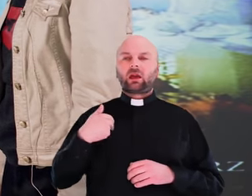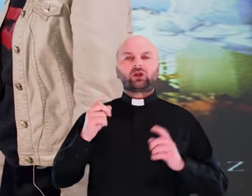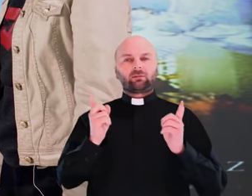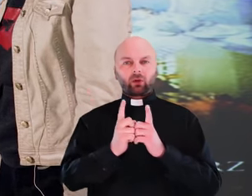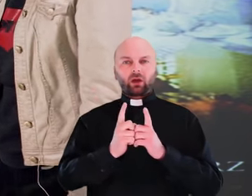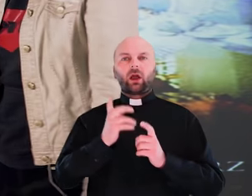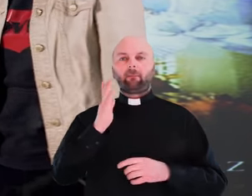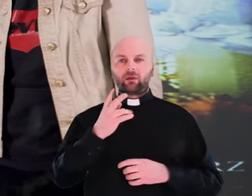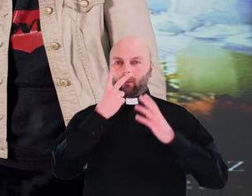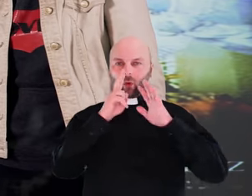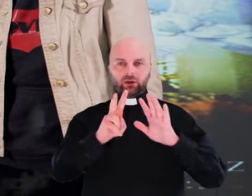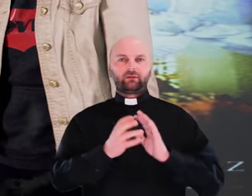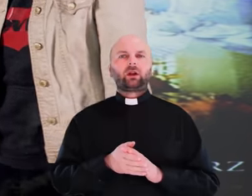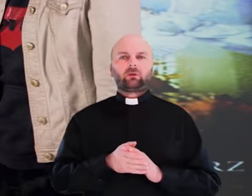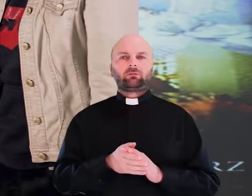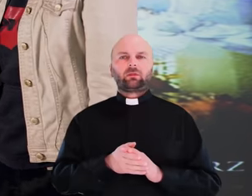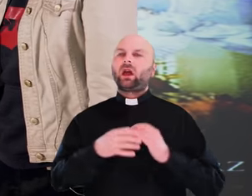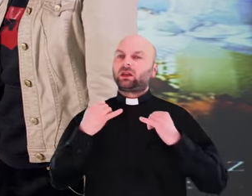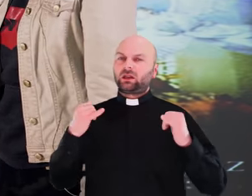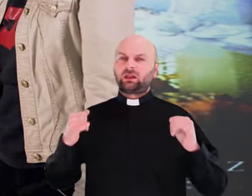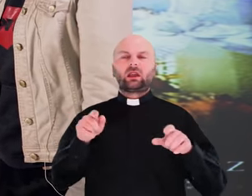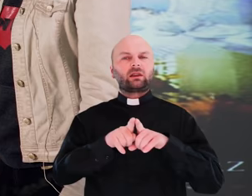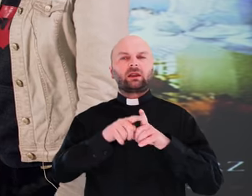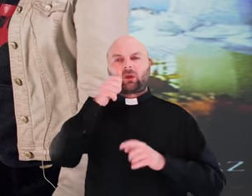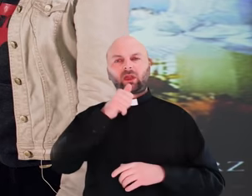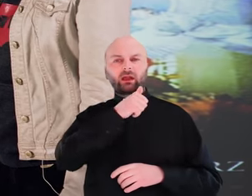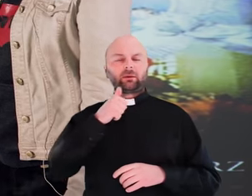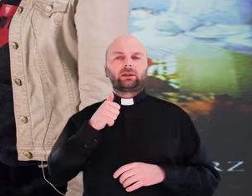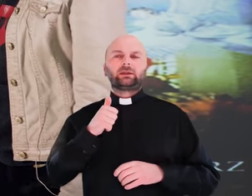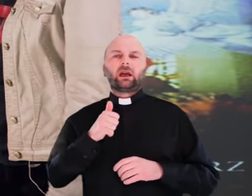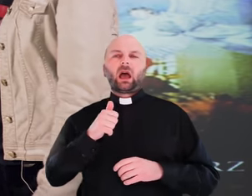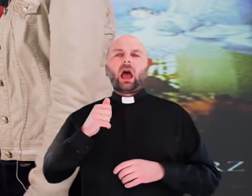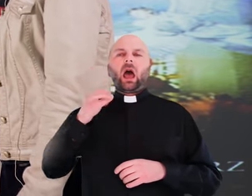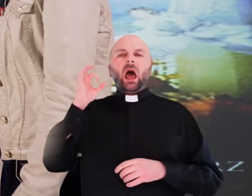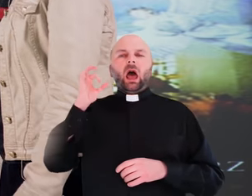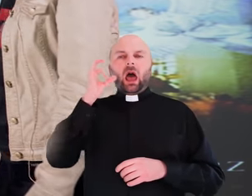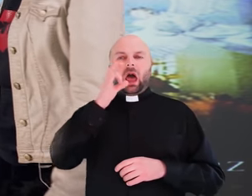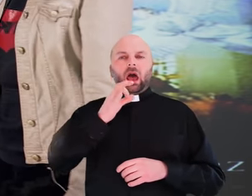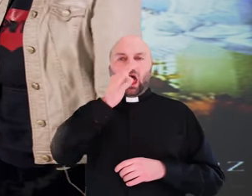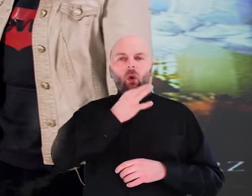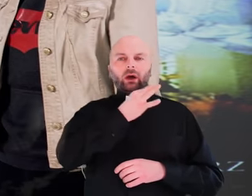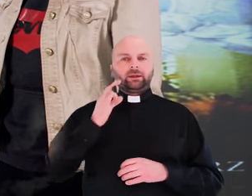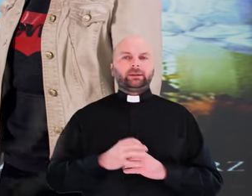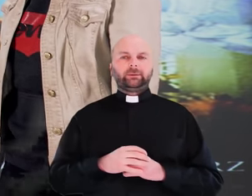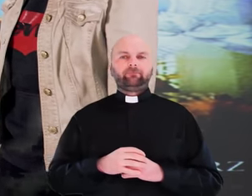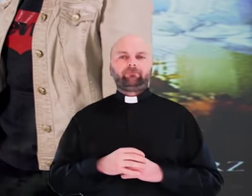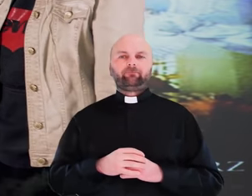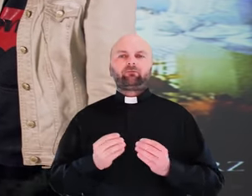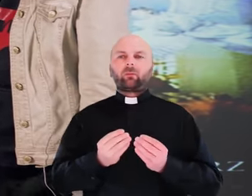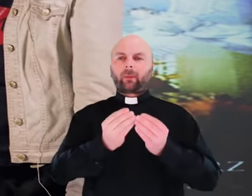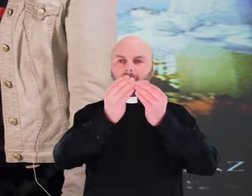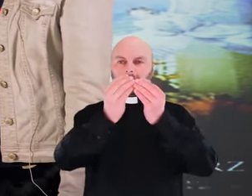będą pokazywały również wszystkie inne tajemnice eucharystyczne. Sami zobaczycie, jak bardzo nasza